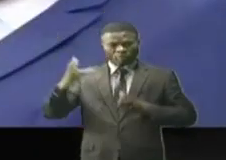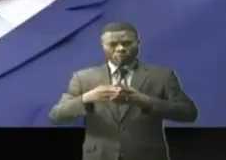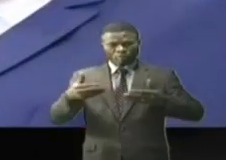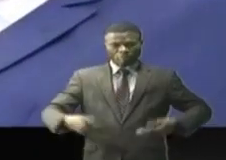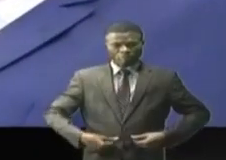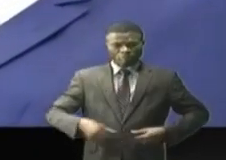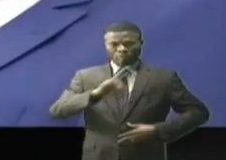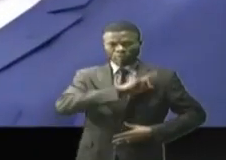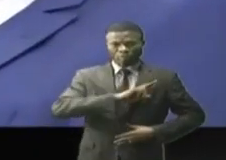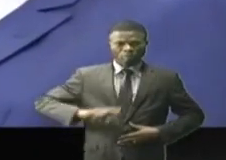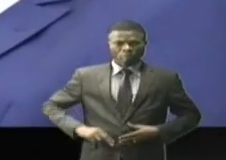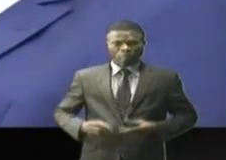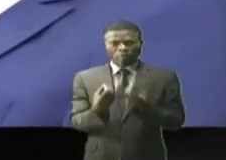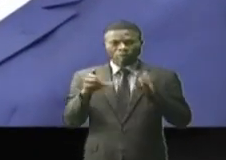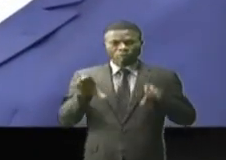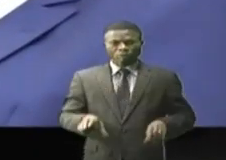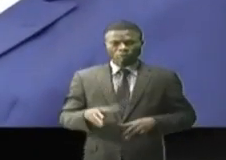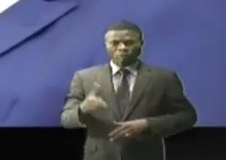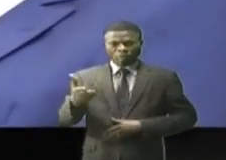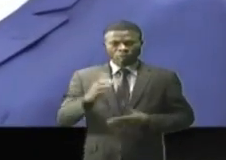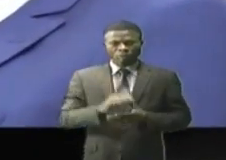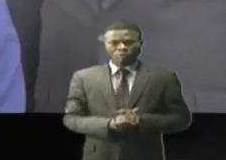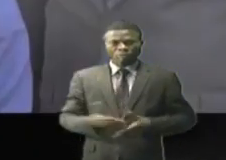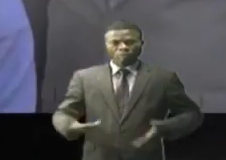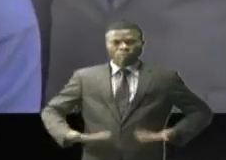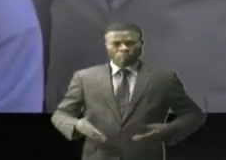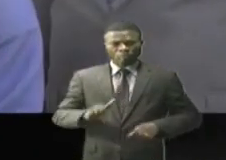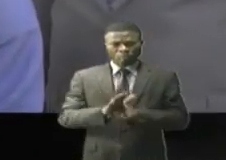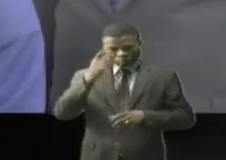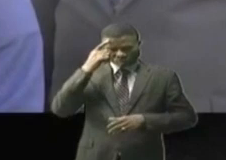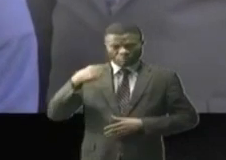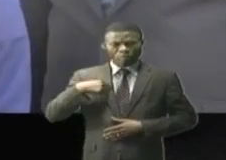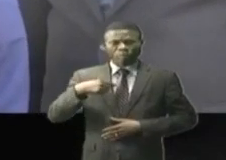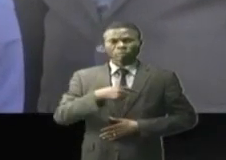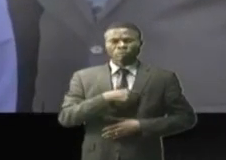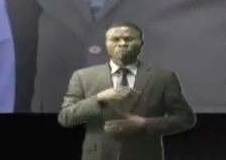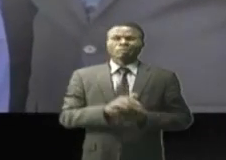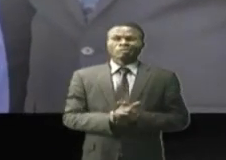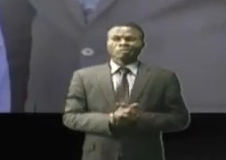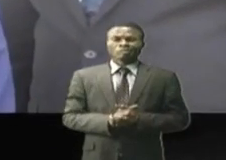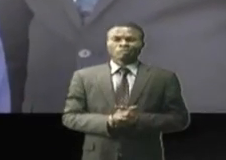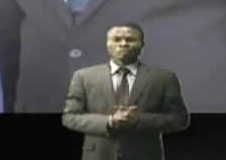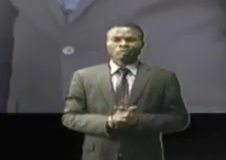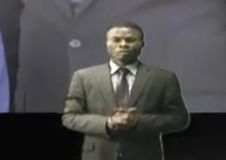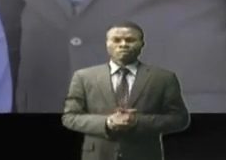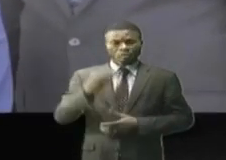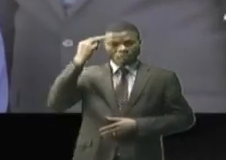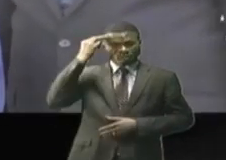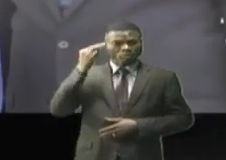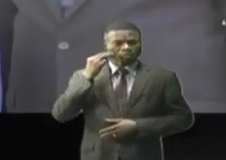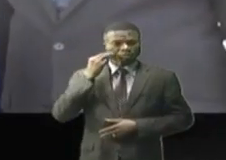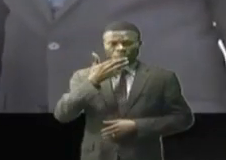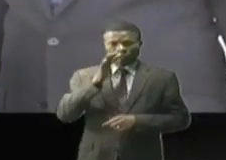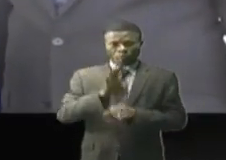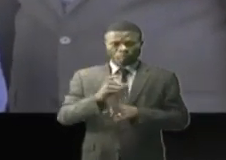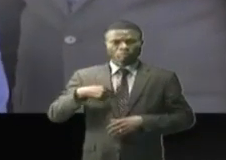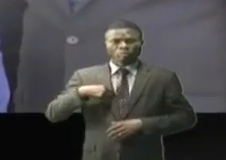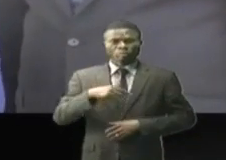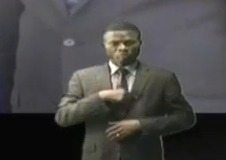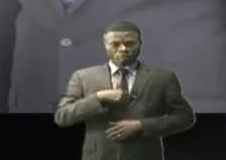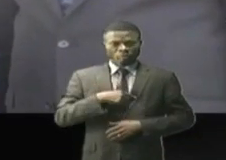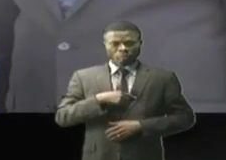de la République démocratique du Congo. C'était très important pour nous. Et il nous a vraiment rassurés au niveau de toutes